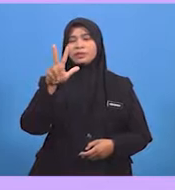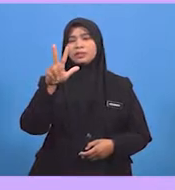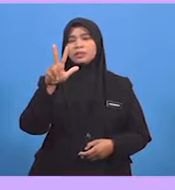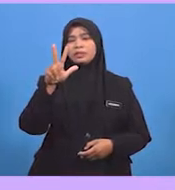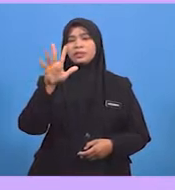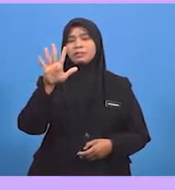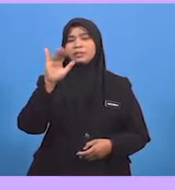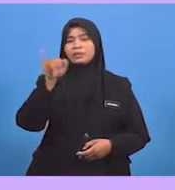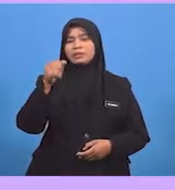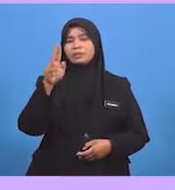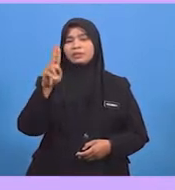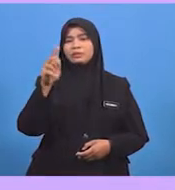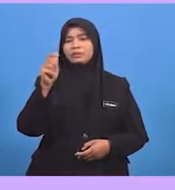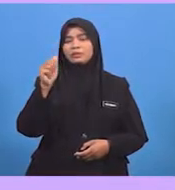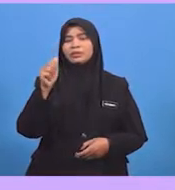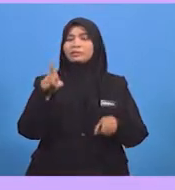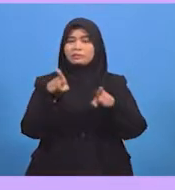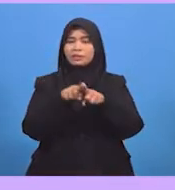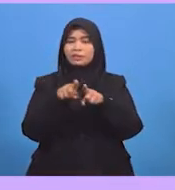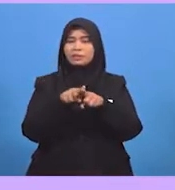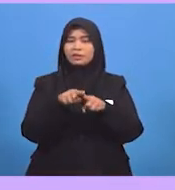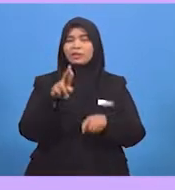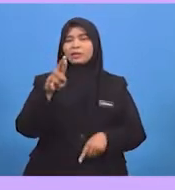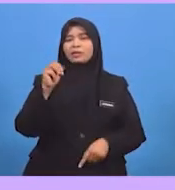RM875.35 juta sama dengan